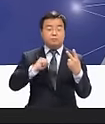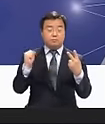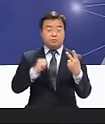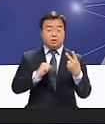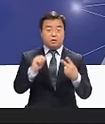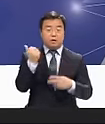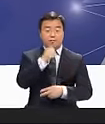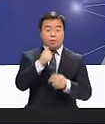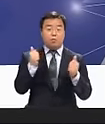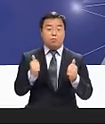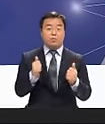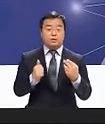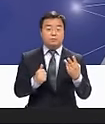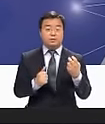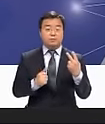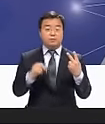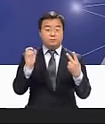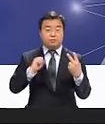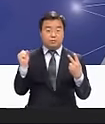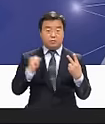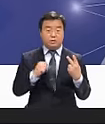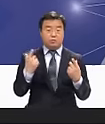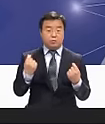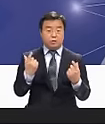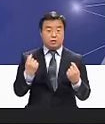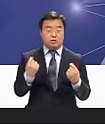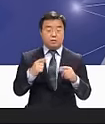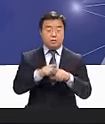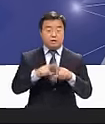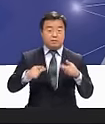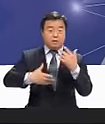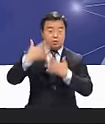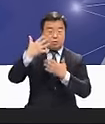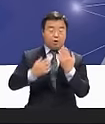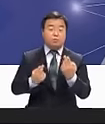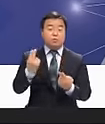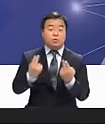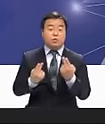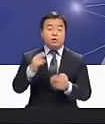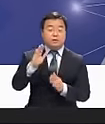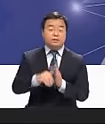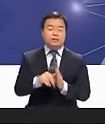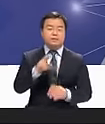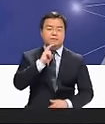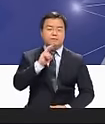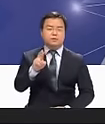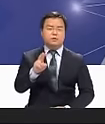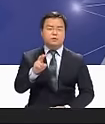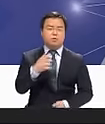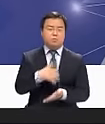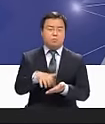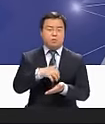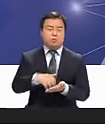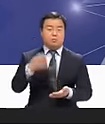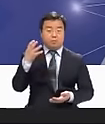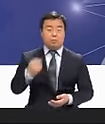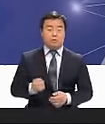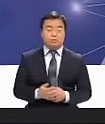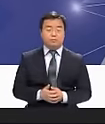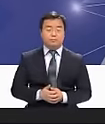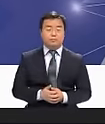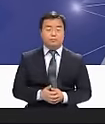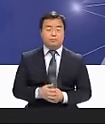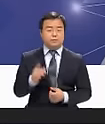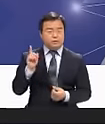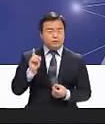변호인도 32%. 아. 일반적인 영화들에 비해 봤을 때 20대 비중이 굉장히 높다는 거고